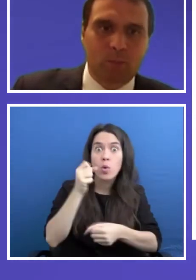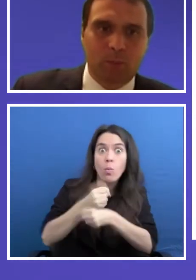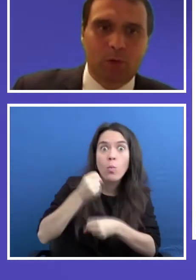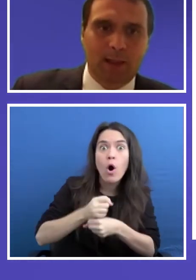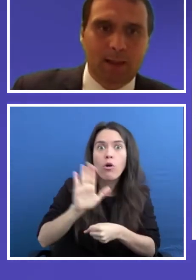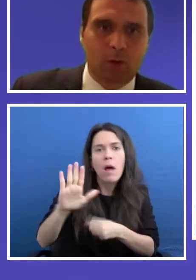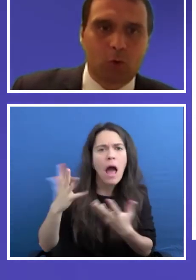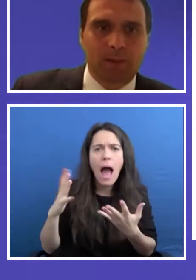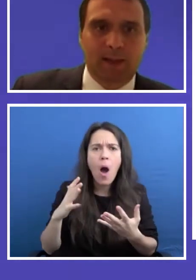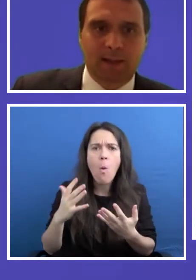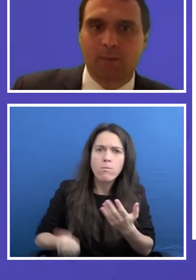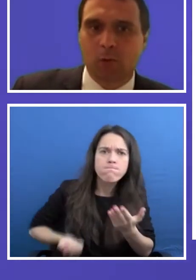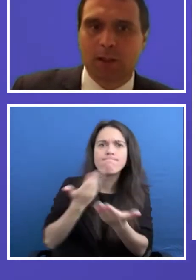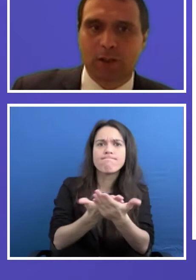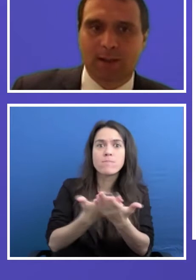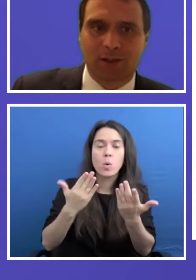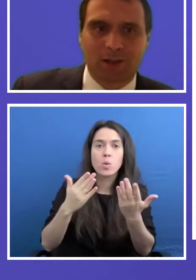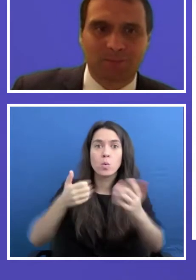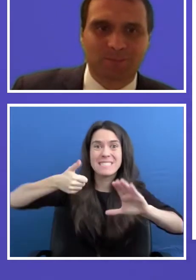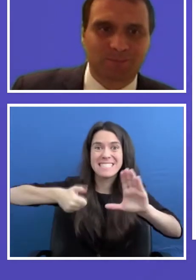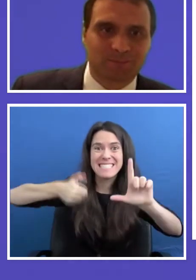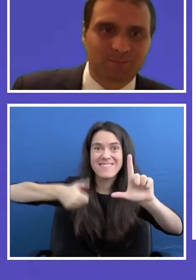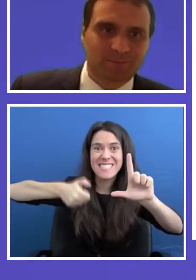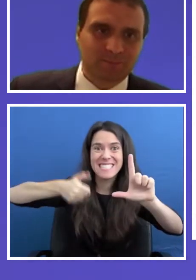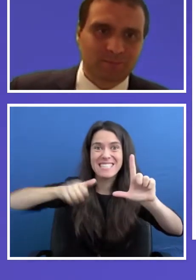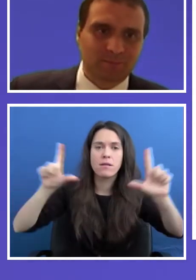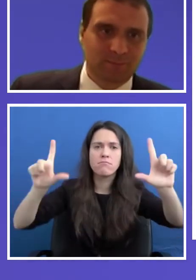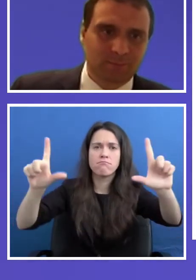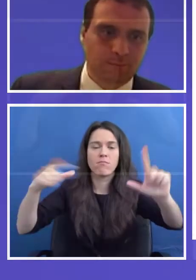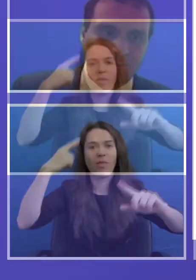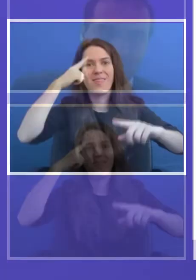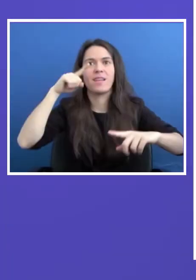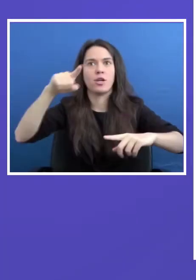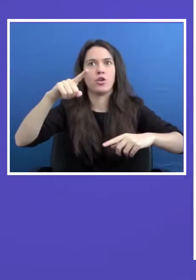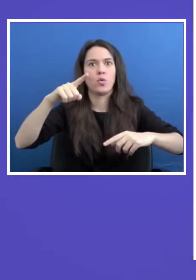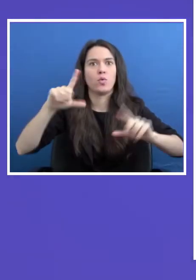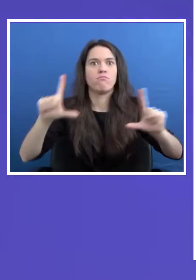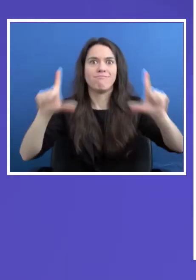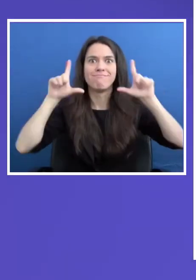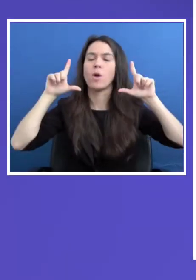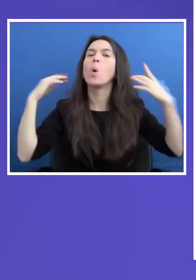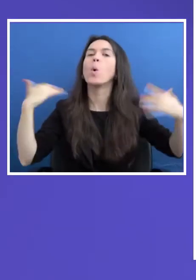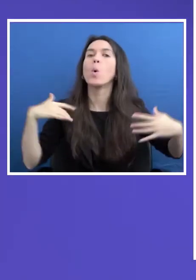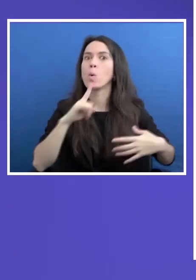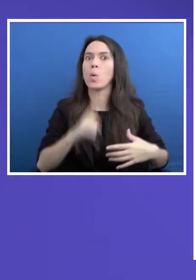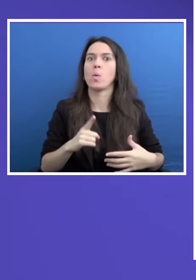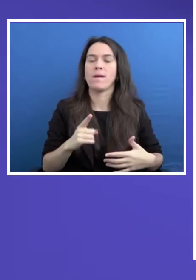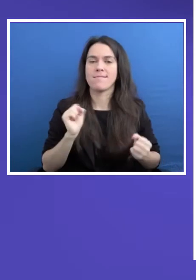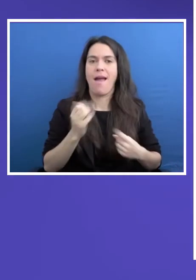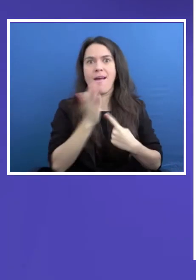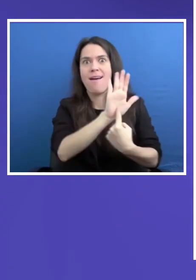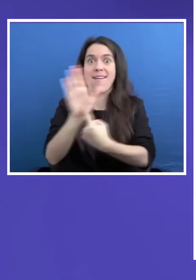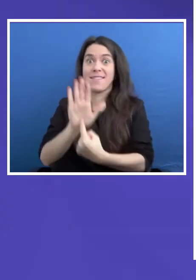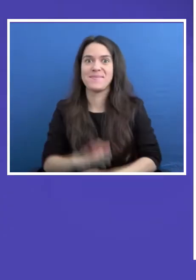كمذيعة عندك دور مهم ممكن أن تقومي به، يعني كيف تعالجين هذه الأشياء؟ احنا بنحاول طبعا القاء